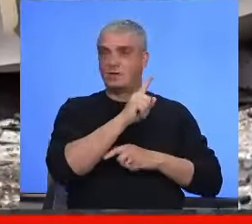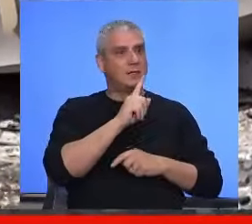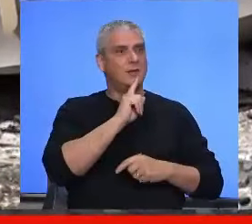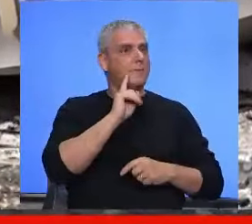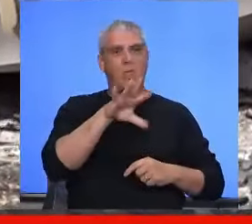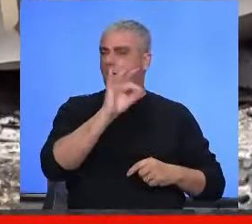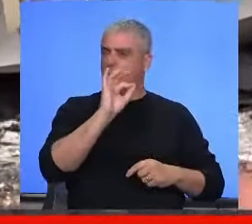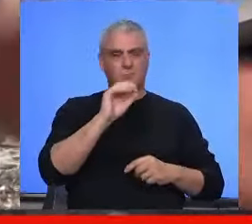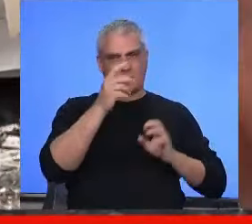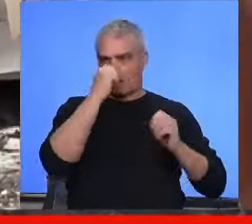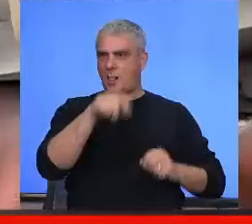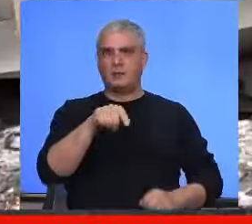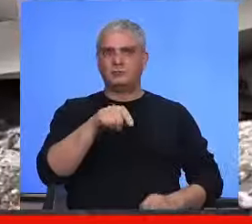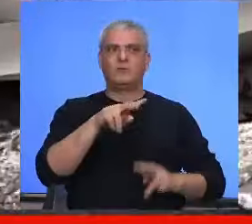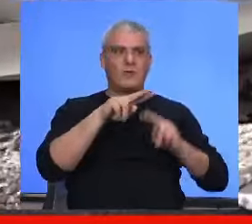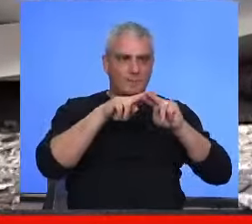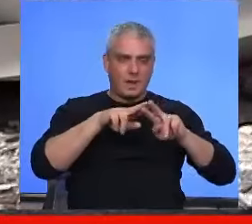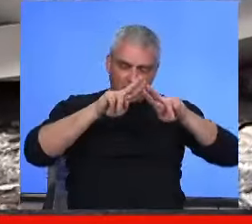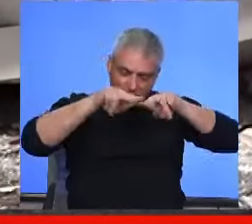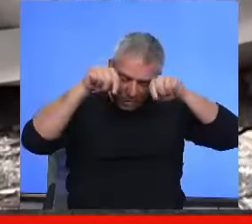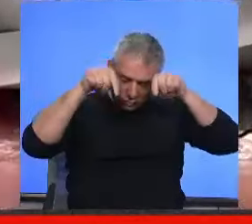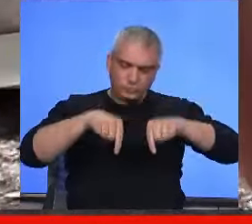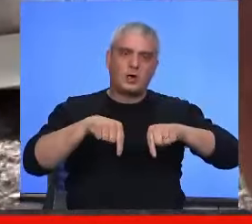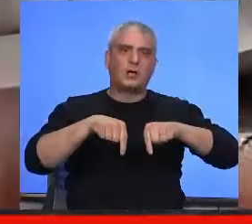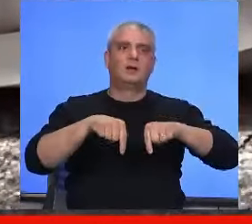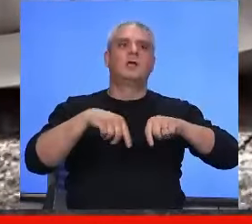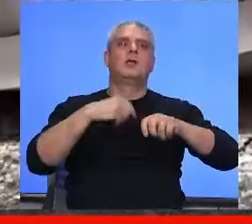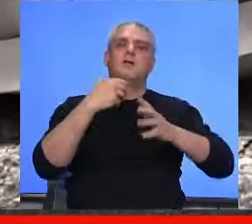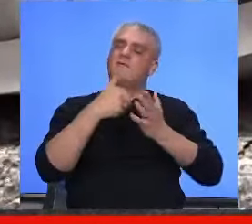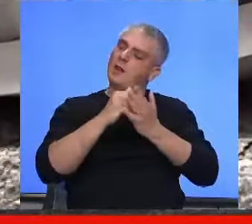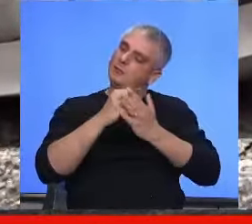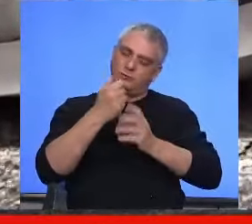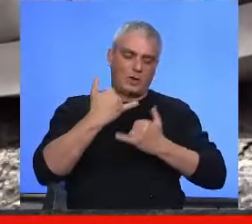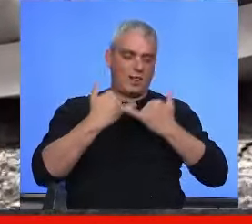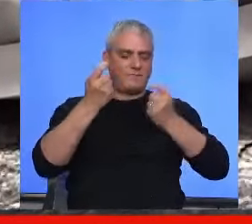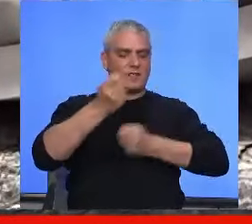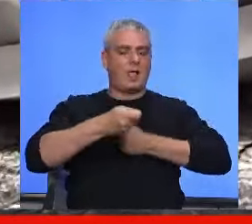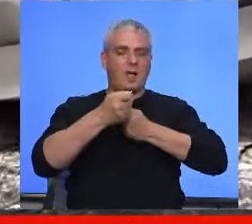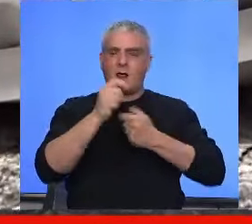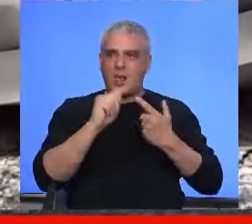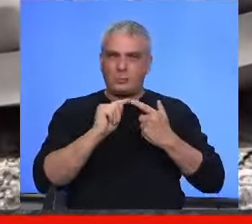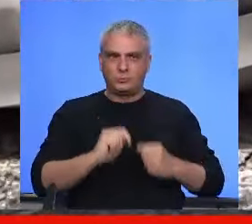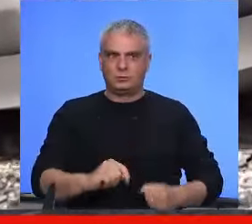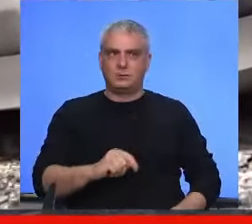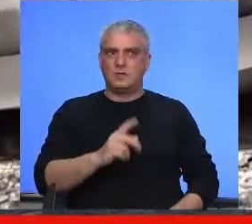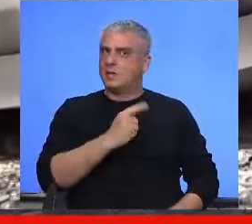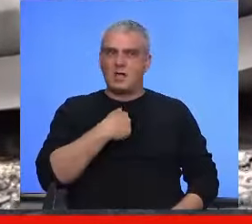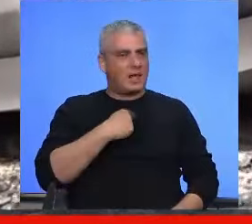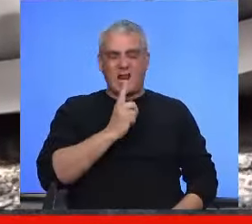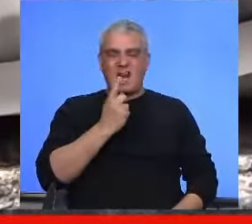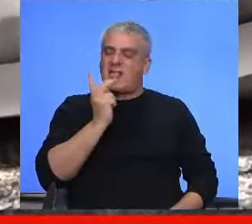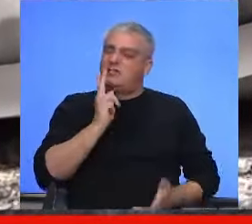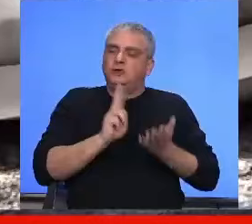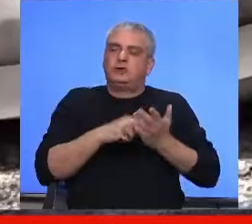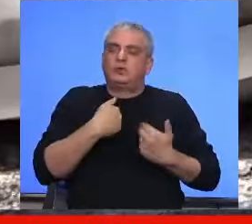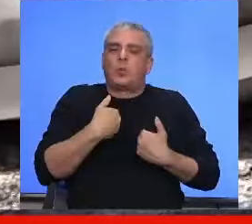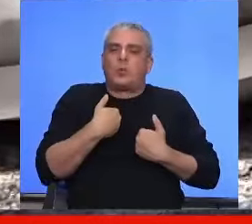לעזוב את אביבים. היא בחרה להישאר באביבים ולהמשיך לפתח פה את המשק החקלאי. אין לי את הפריבילגיה